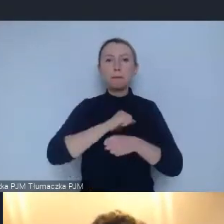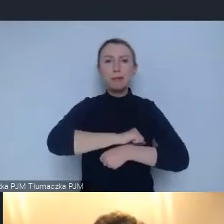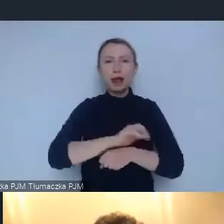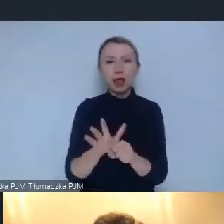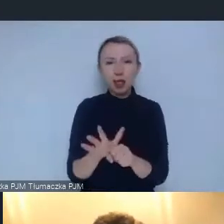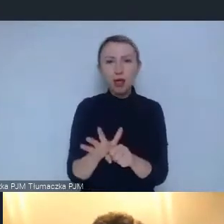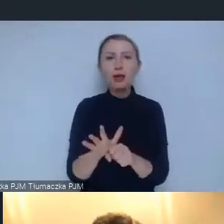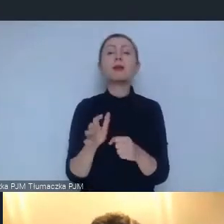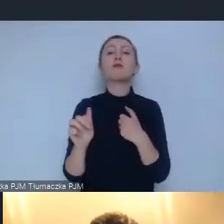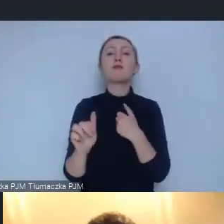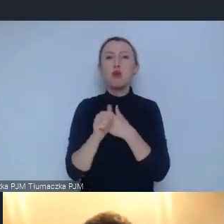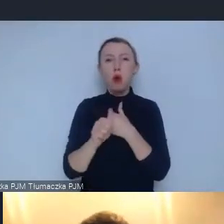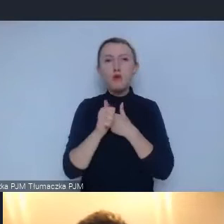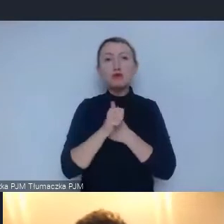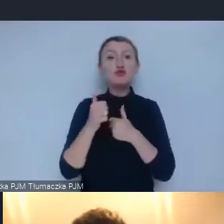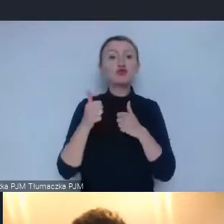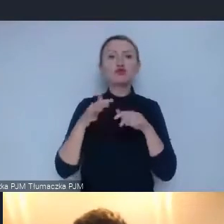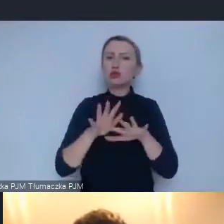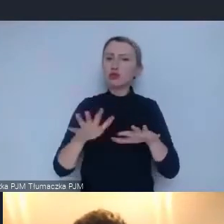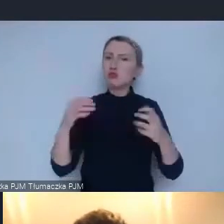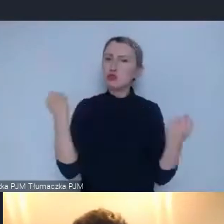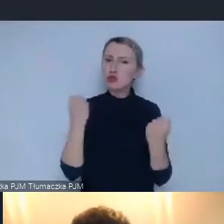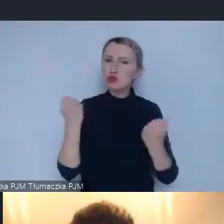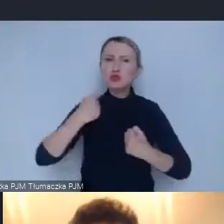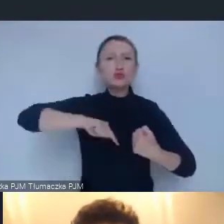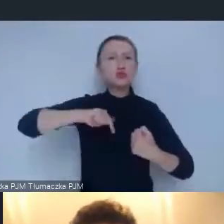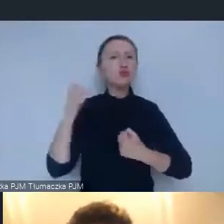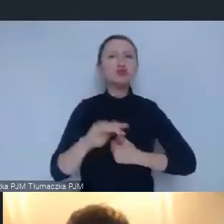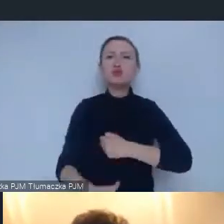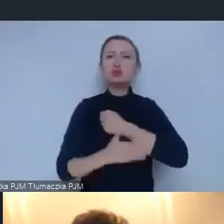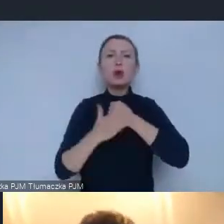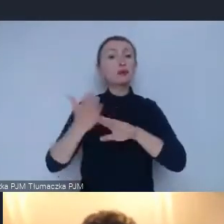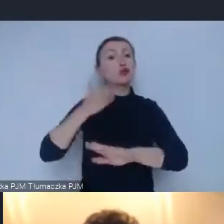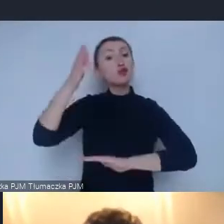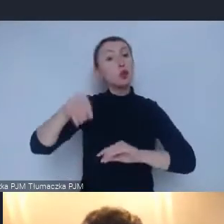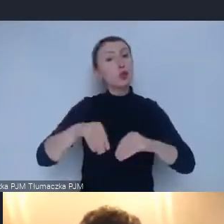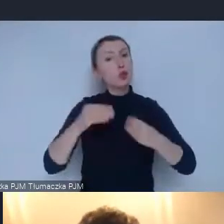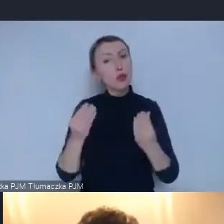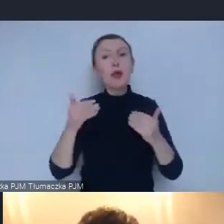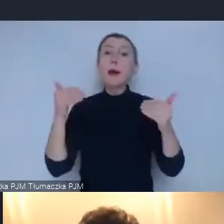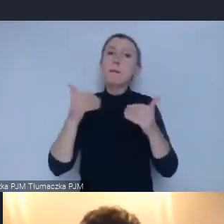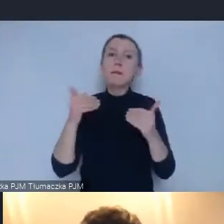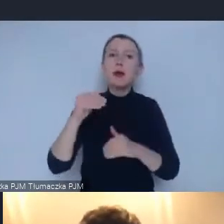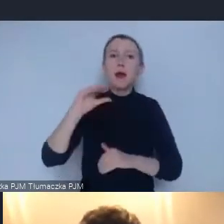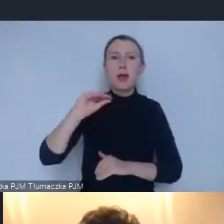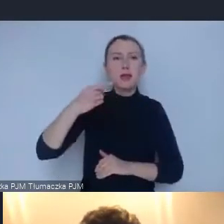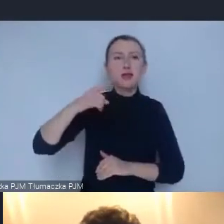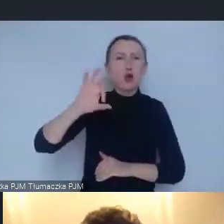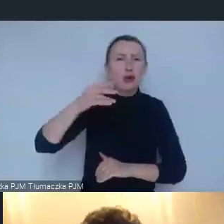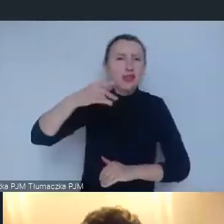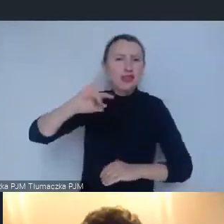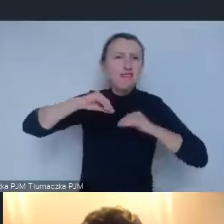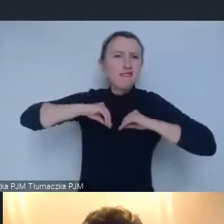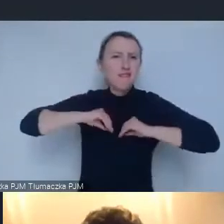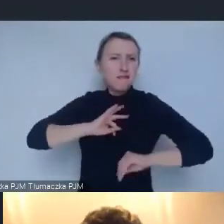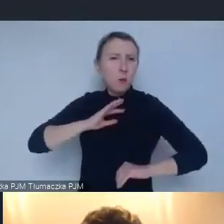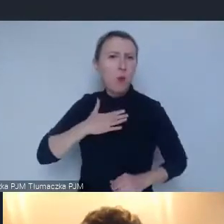spowodowała, że w większym stopniu musimy opierać przyszły rozwój na potencjałach endogennych, na własnych